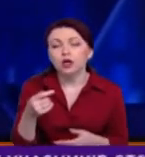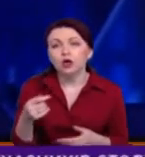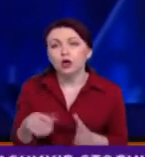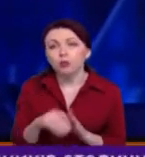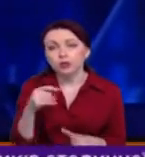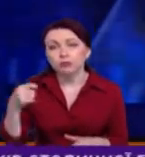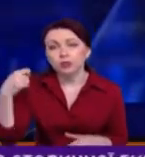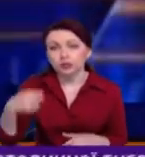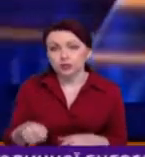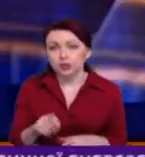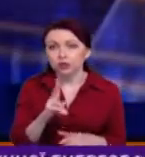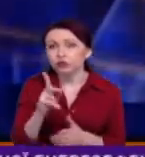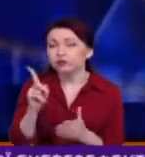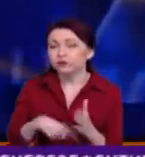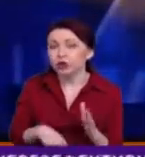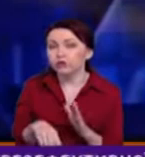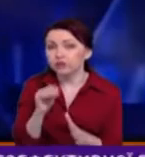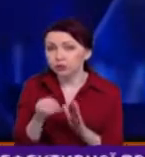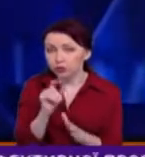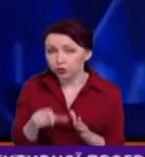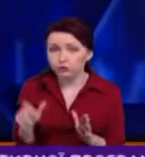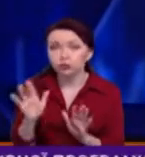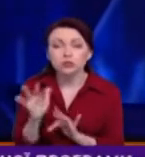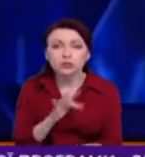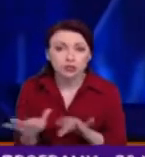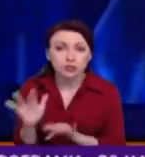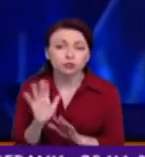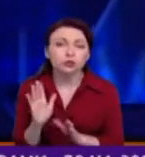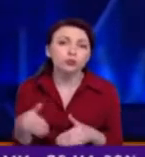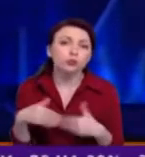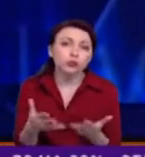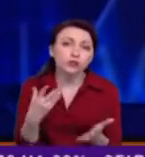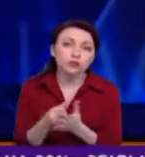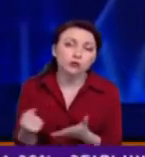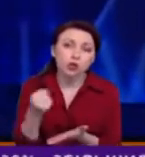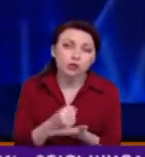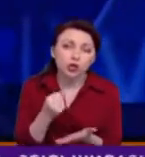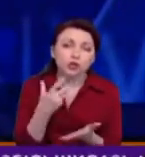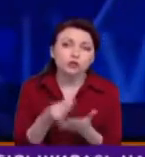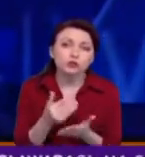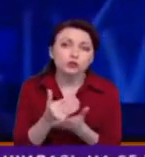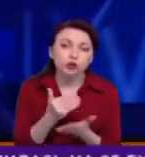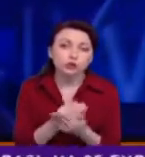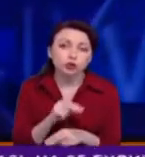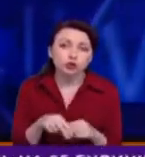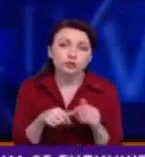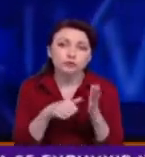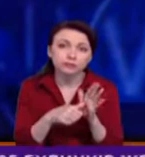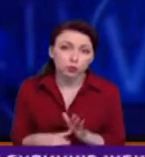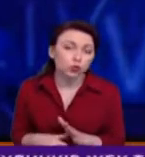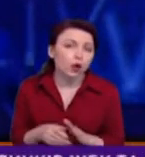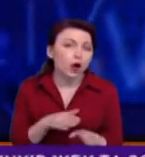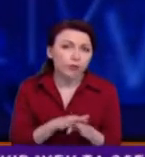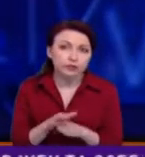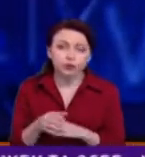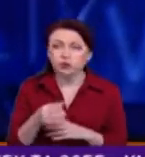там довіряють виборці, буде діяти, буде пропонувати свої кандидатури, буде пропонувати свої програми. І через півроку він абсолютно